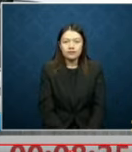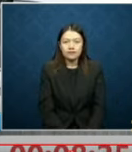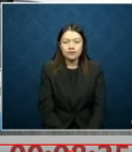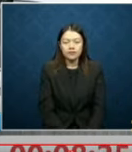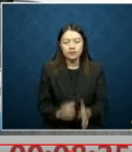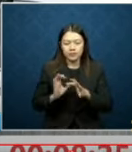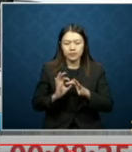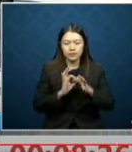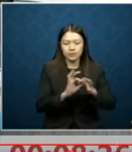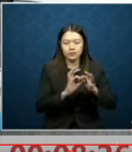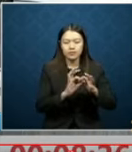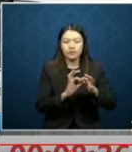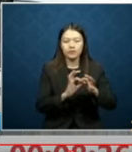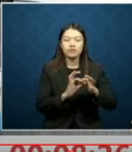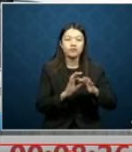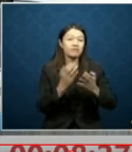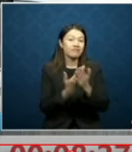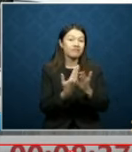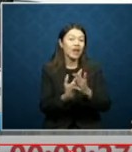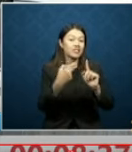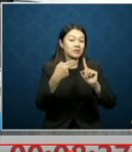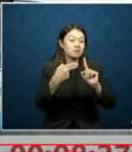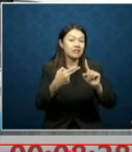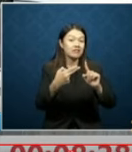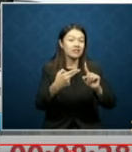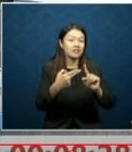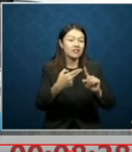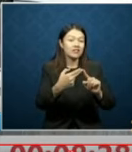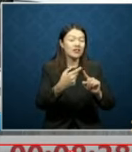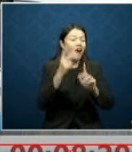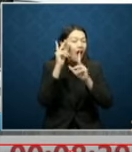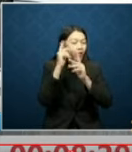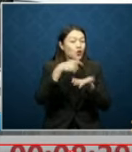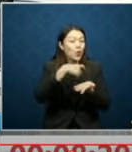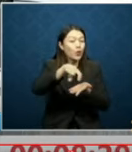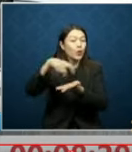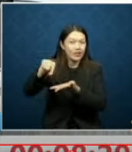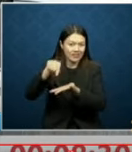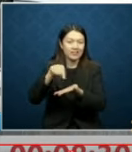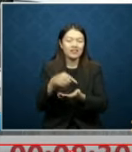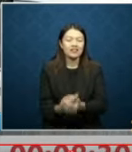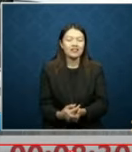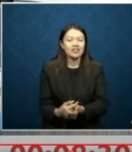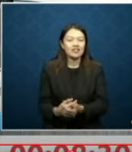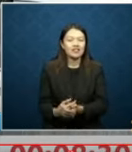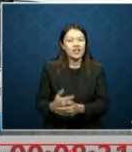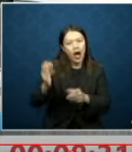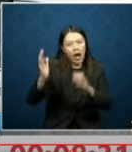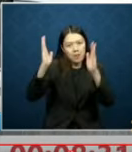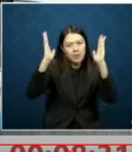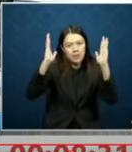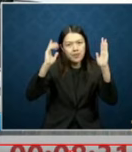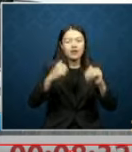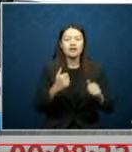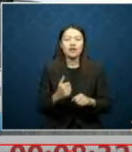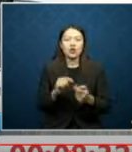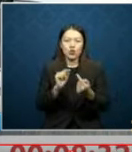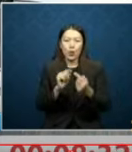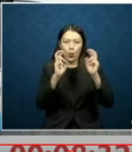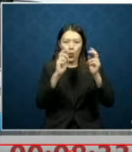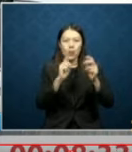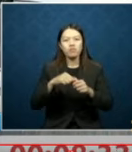ที่เกี่ยวกับดิจิตอลวอลเล็ตนะครับซึ่งเป็นประเด็นหลักที่ผมขออนุญาตอภิปรายในวันนี้นะ